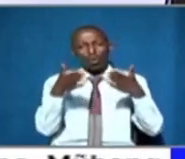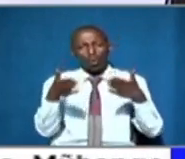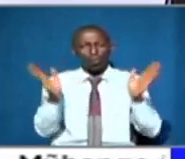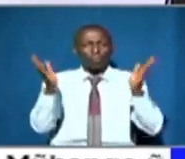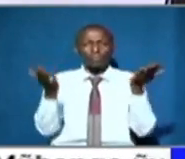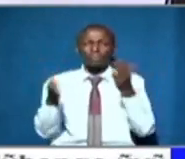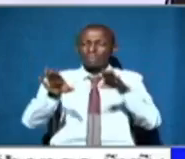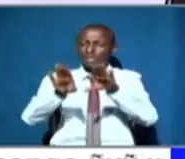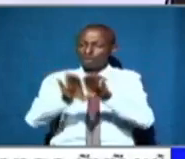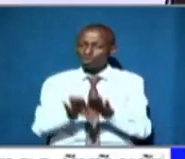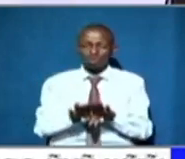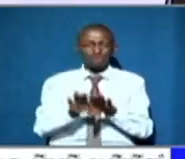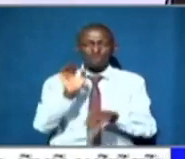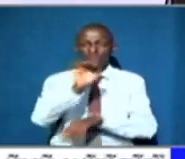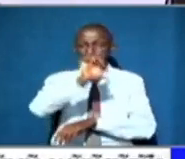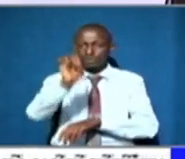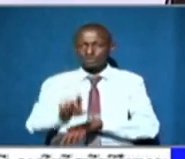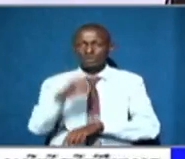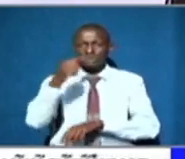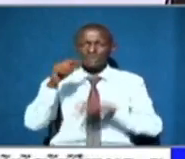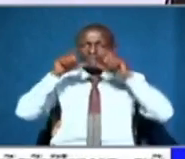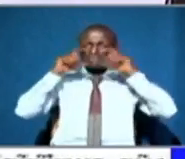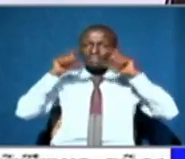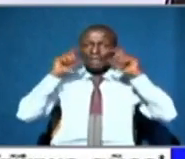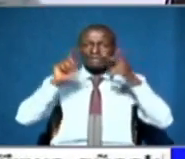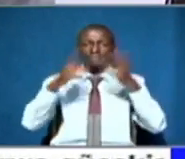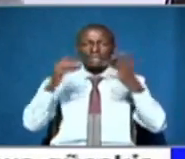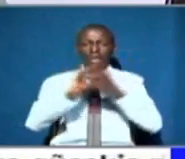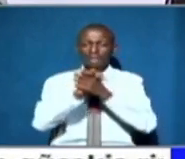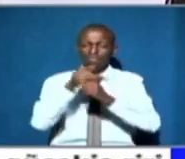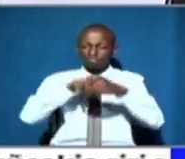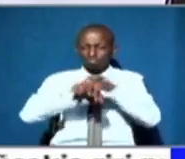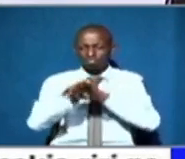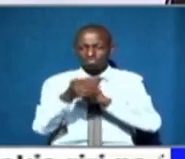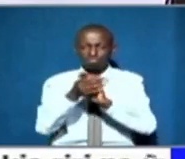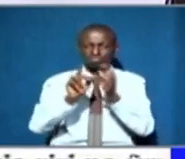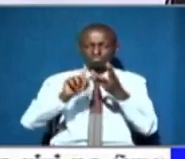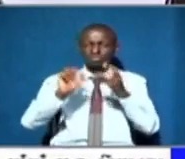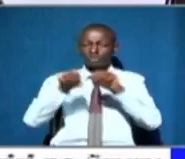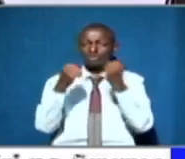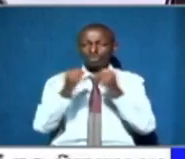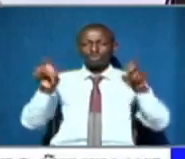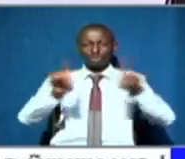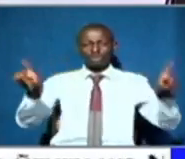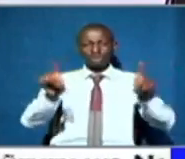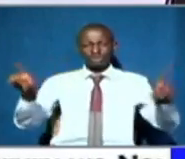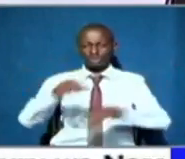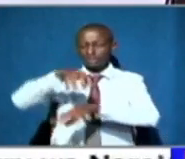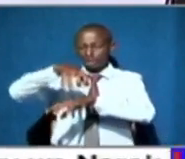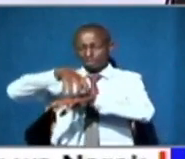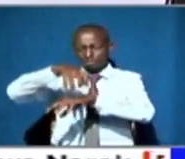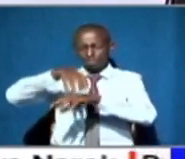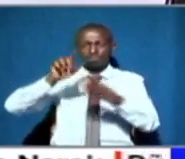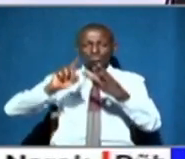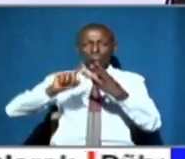kana adu kaige kaige mero mekire barakoa yao medha be moko maraihaniririe kana ni mithigiti kana ni makanitha kana